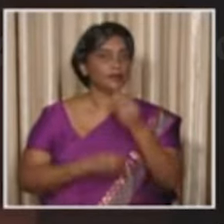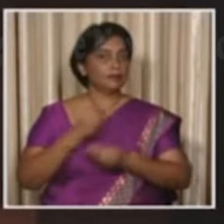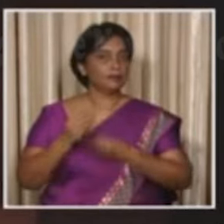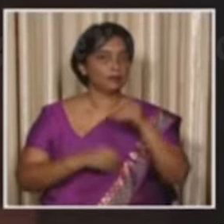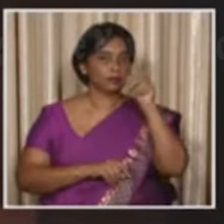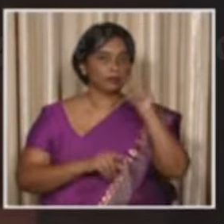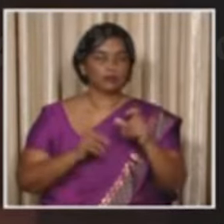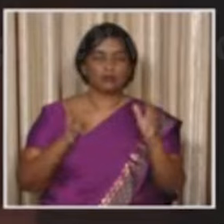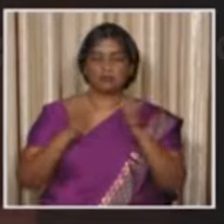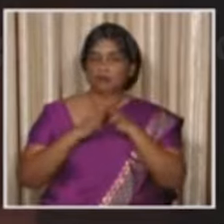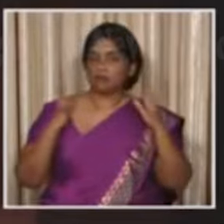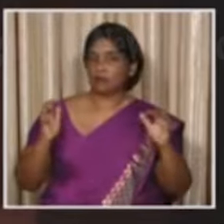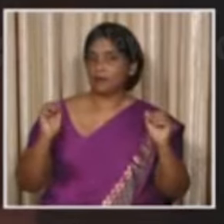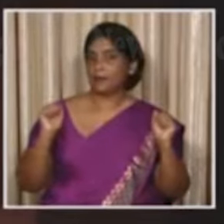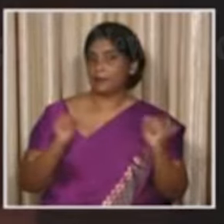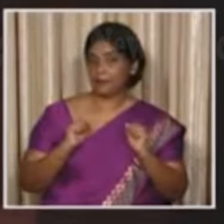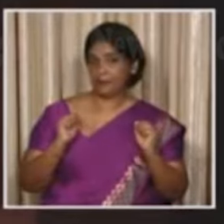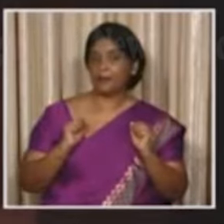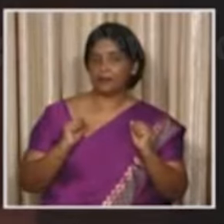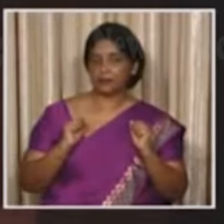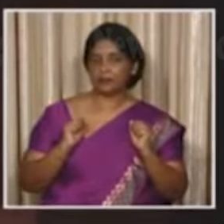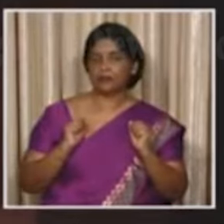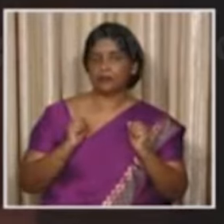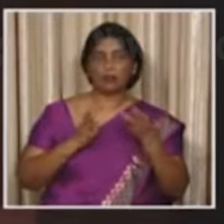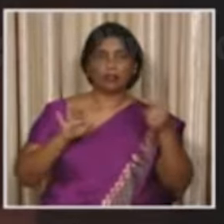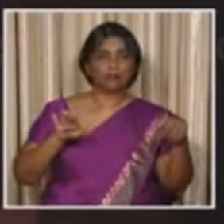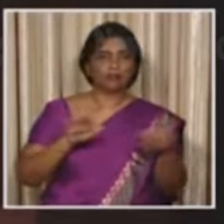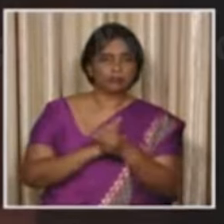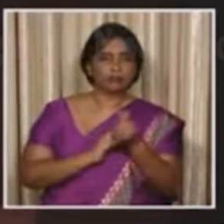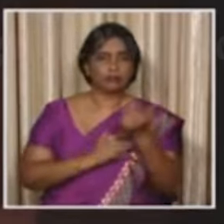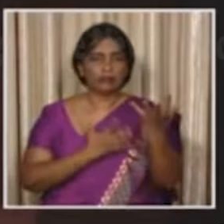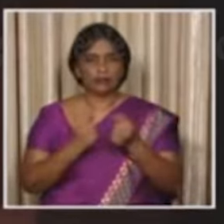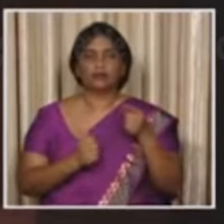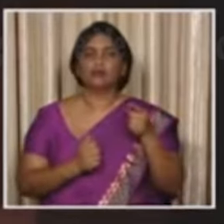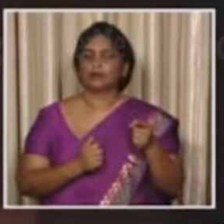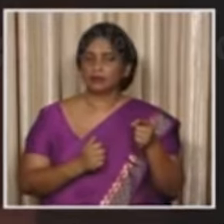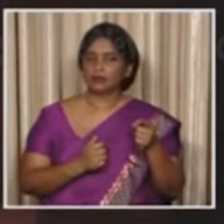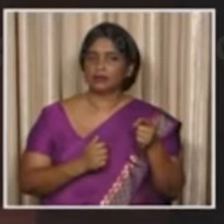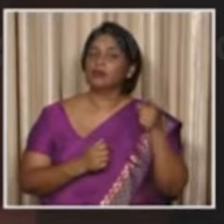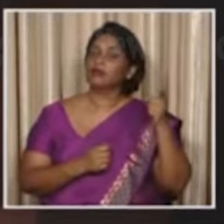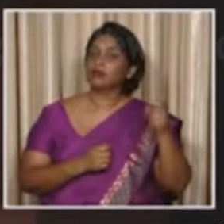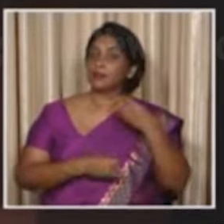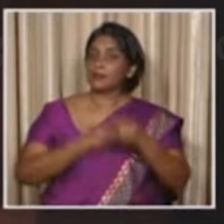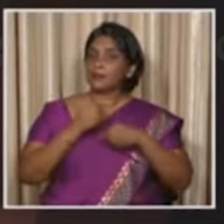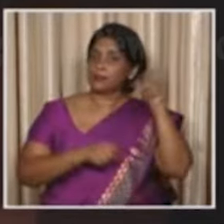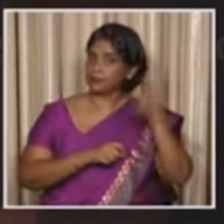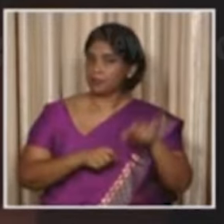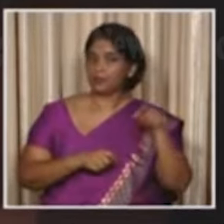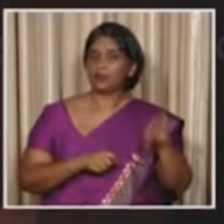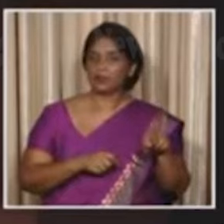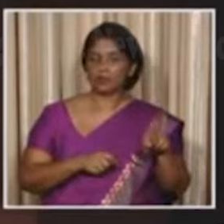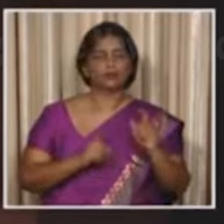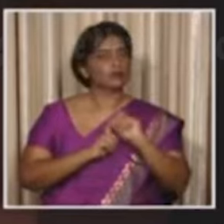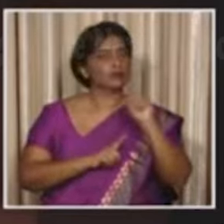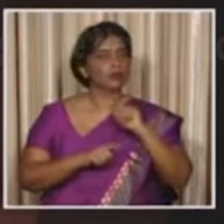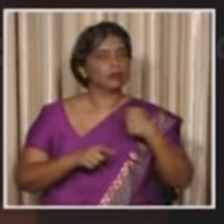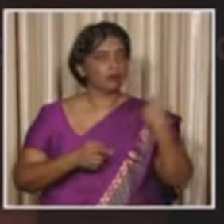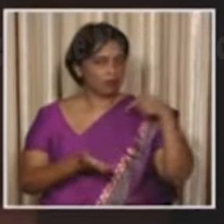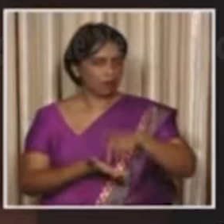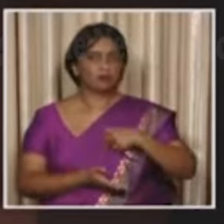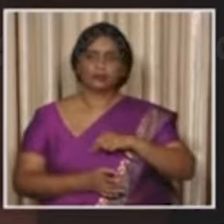ලොකු බිහිතියකින් හිටියා. කප්පම් ව්‍යාපාර නිසා. එතකොට ඒ ව්‍යාපාරිකයෝ වෙනුවෙන් මේ සභාව ඇවිල්ලා මම කතා